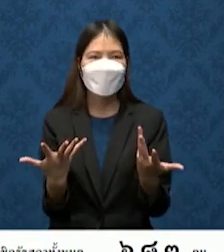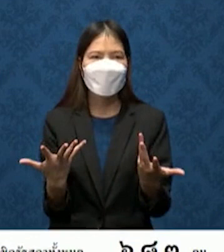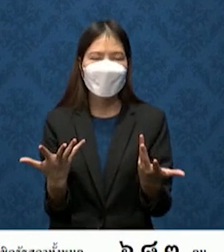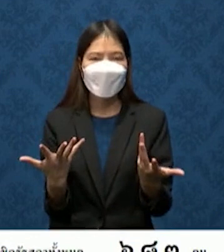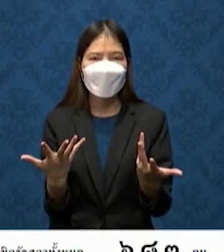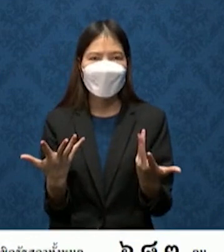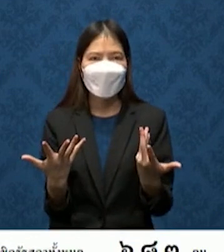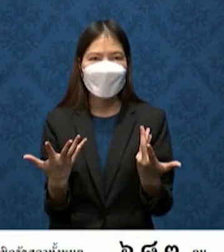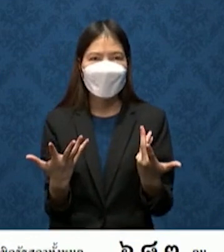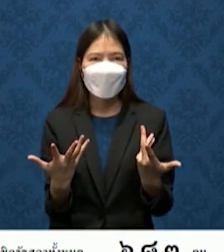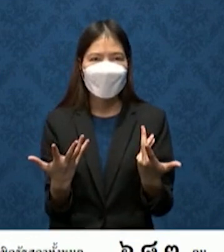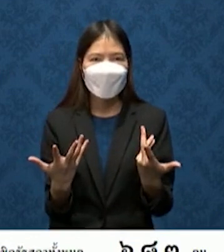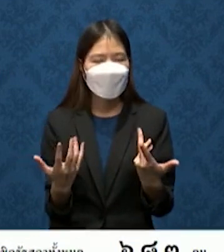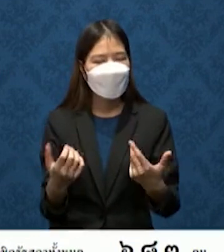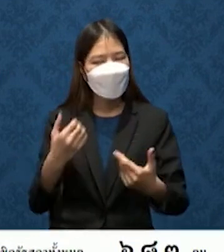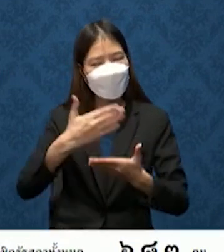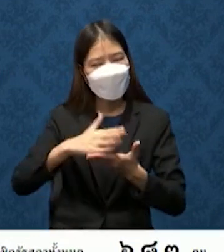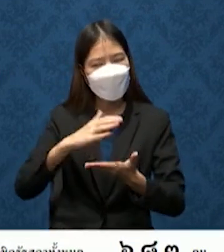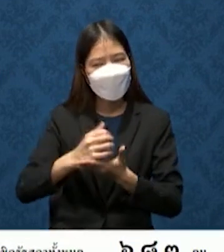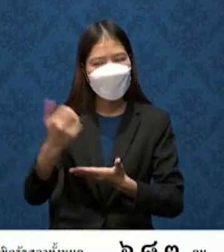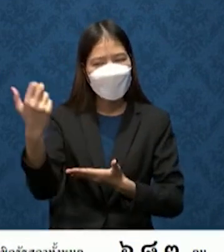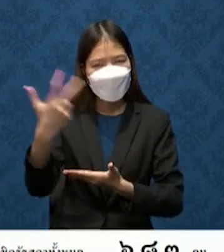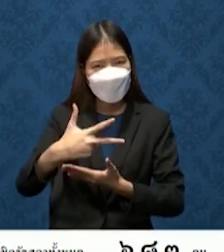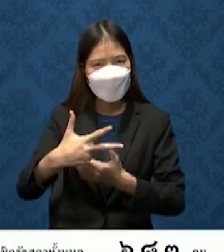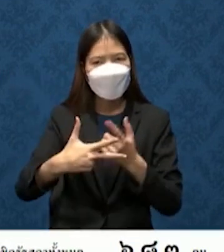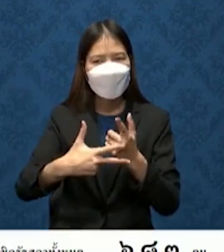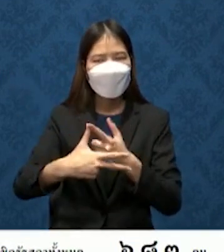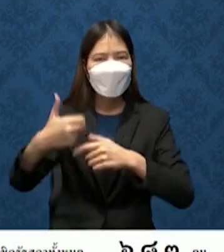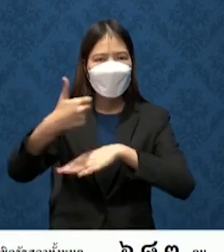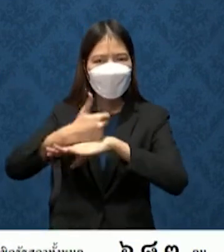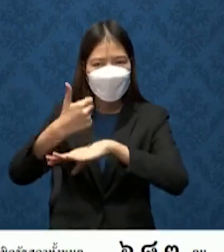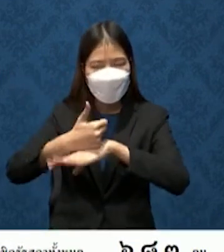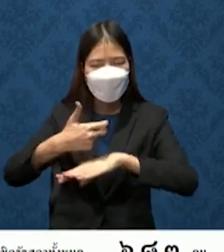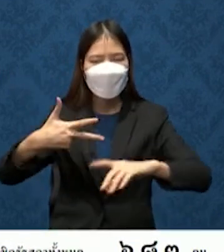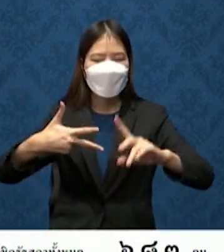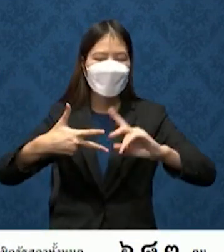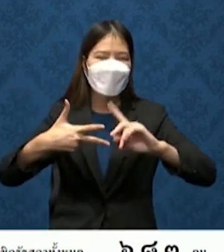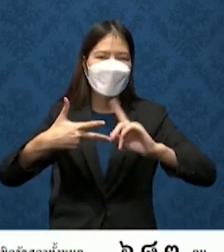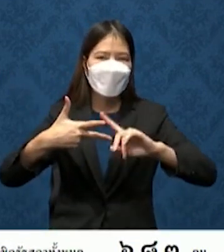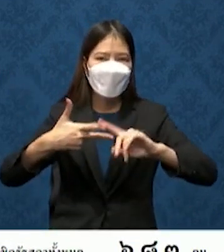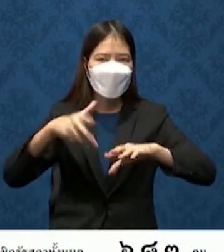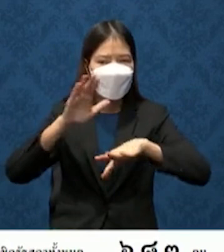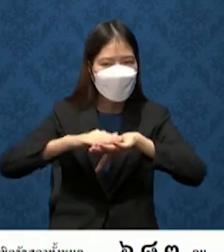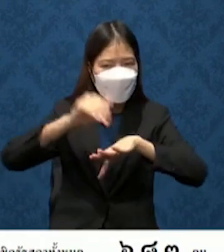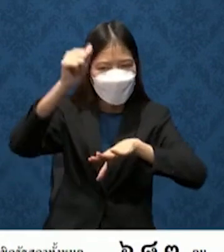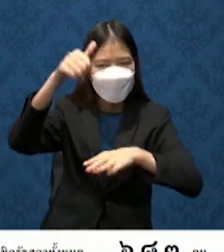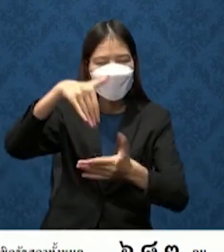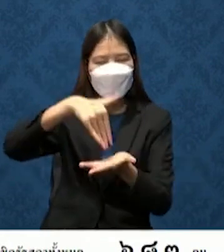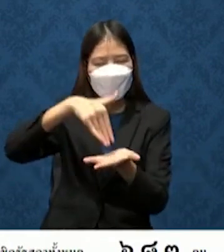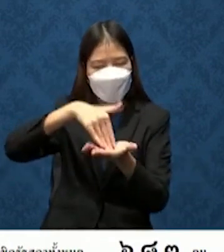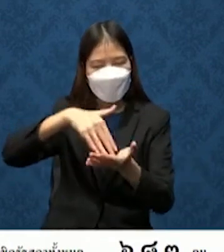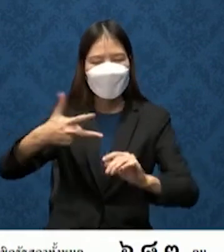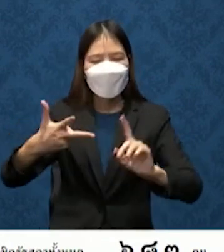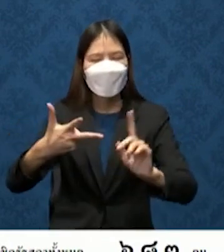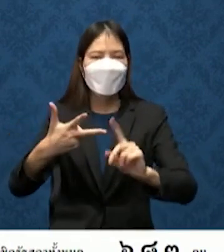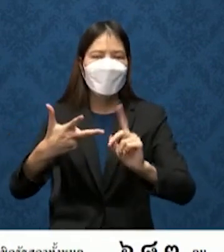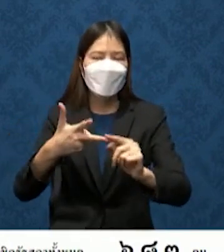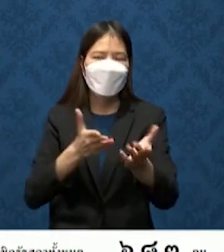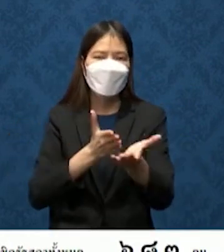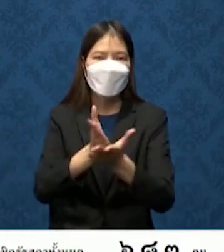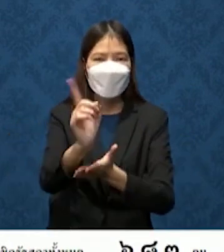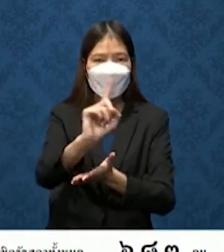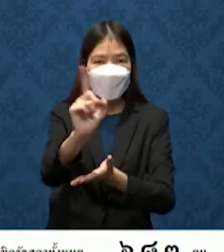งอย่างนอย 3 ฝ่าย คือฝ่ายผู้บรีหาร ผู้ทรงควร์ Vision approach toี่มีความรอบรู้และเป็นกลาง และ หลาย